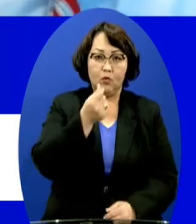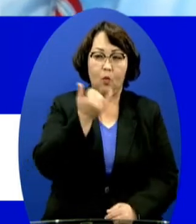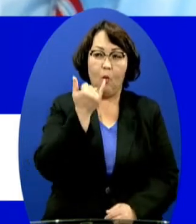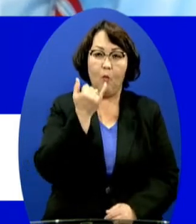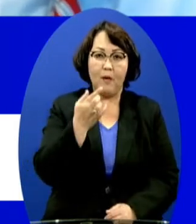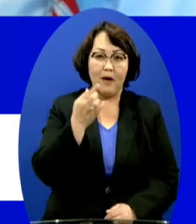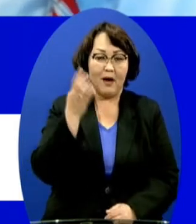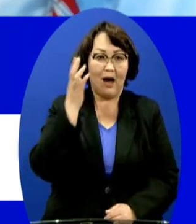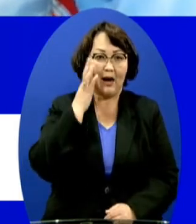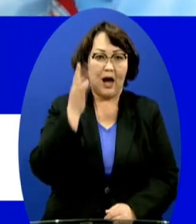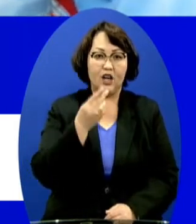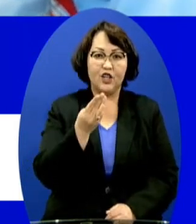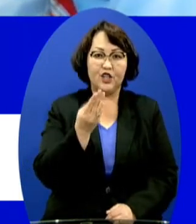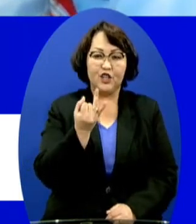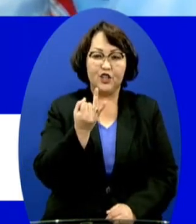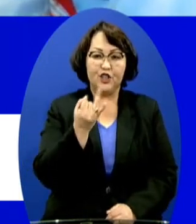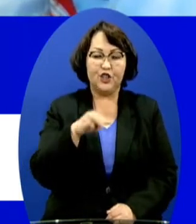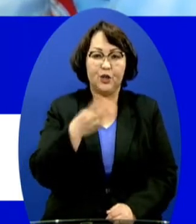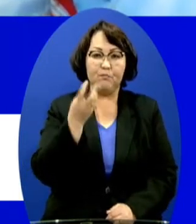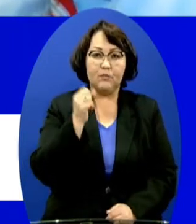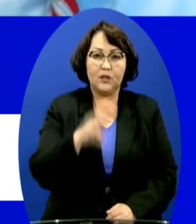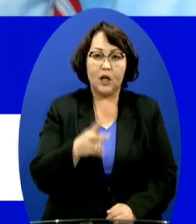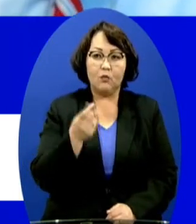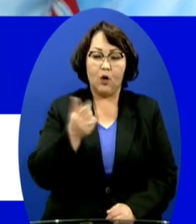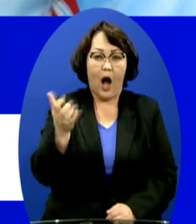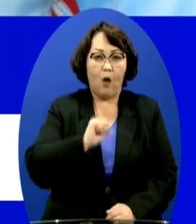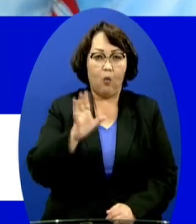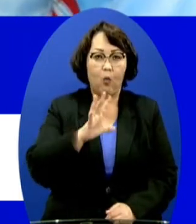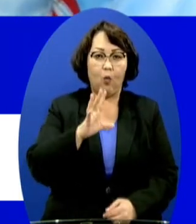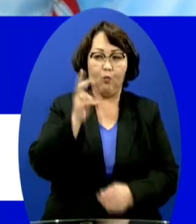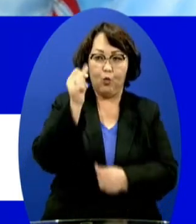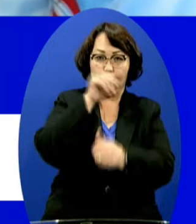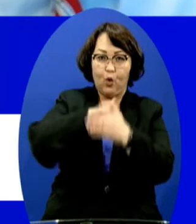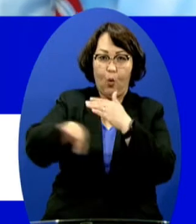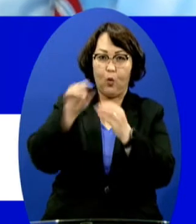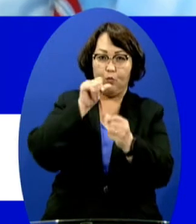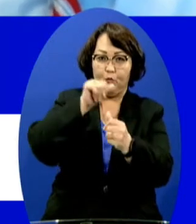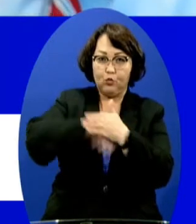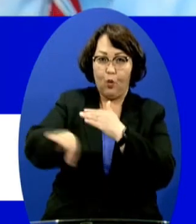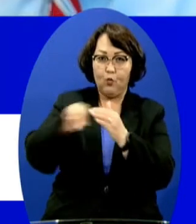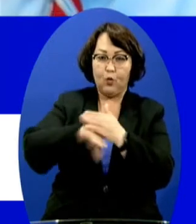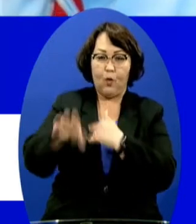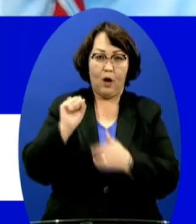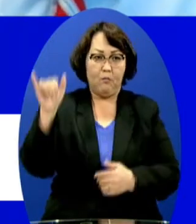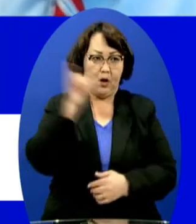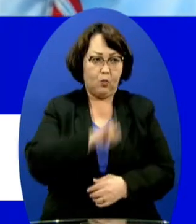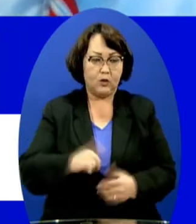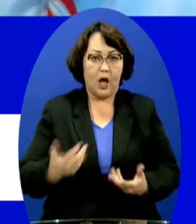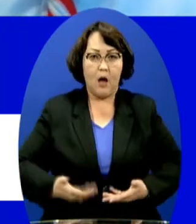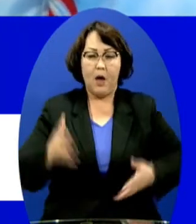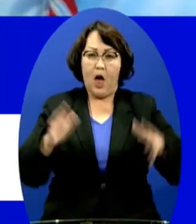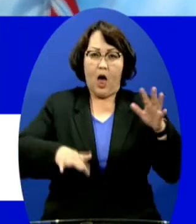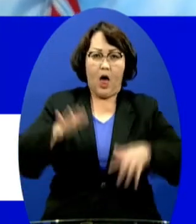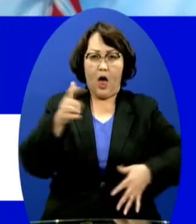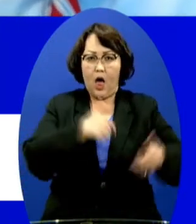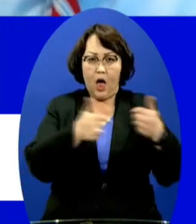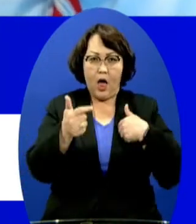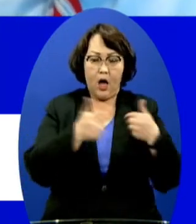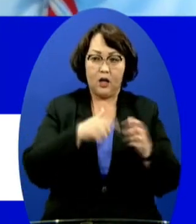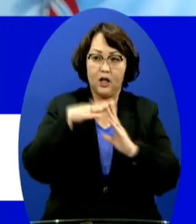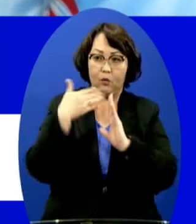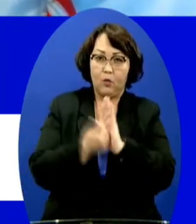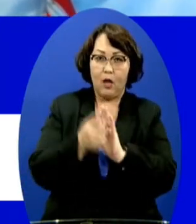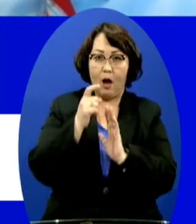нэгэн шимтгэлгүйгээр шилжүүлэх тохиолдсон юм гээд энд сандарч байгаа хүмүүс бол одоо гэр бүл хамаатан садантайгаа ярьж байгаа